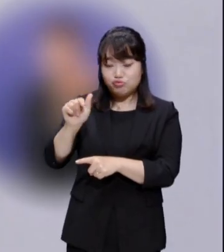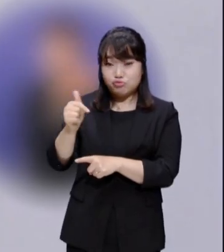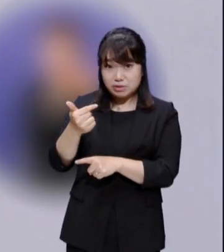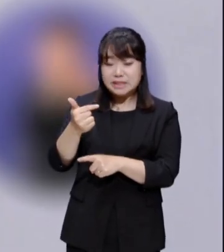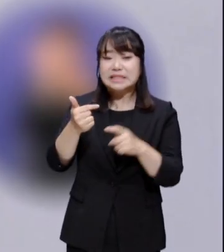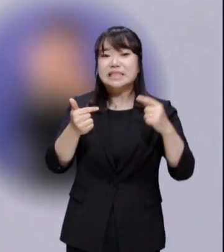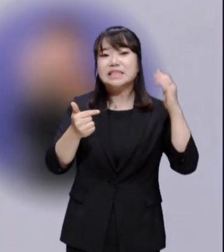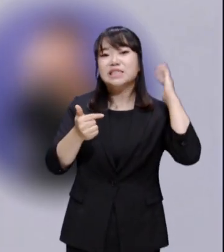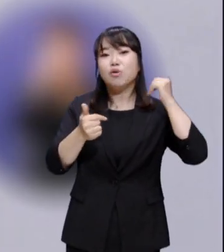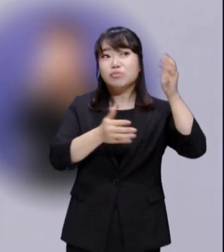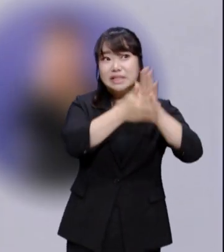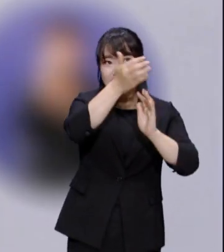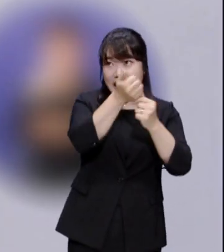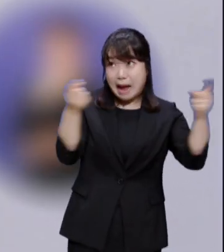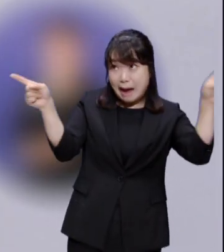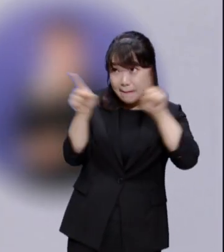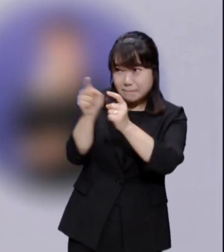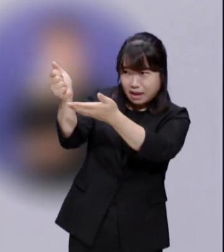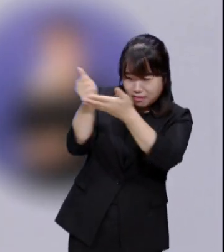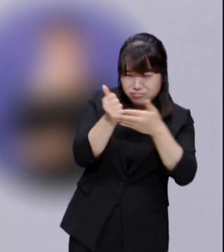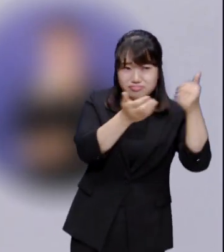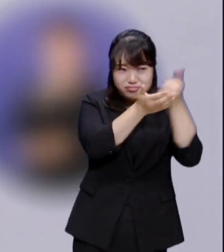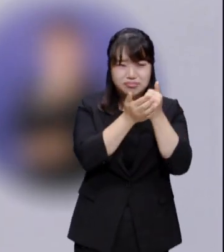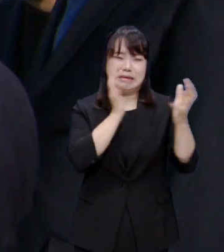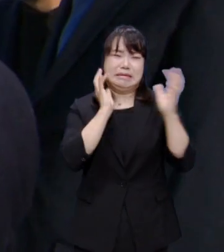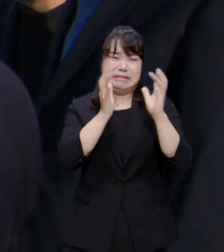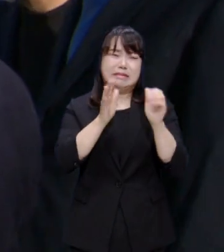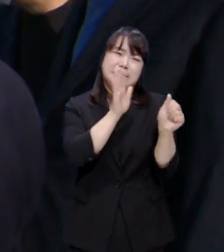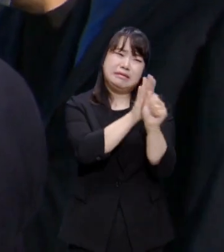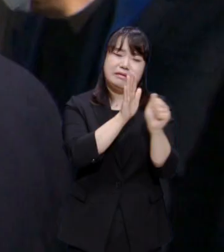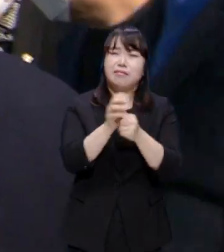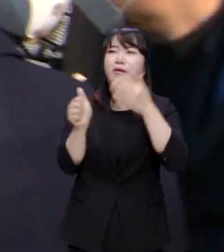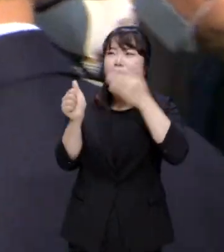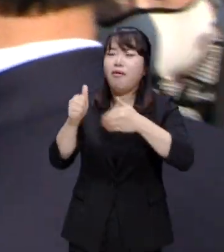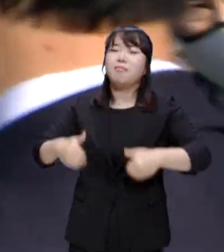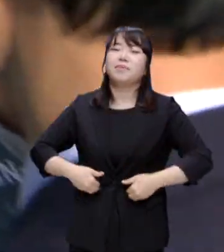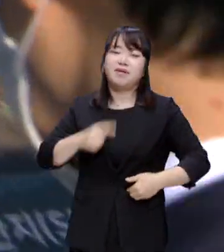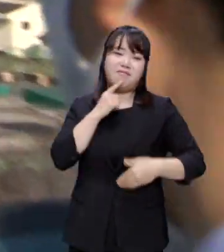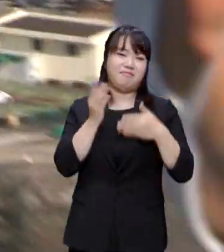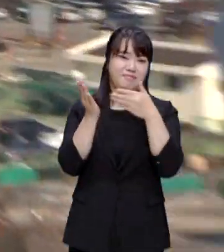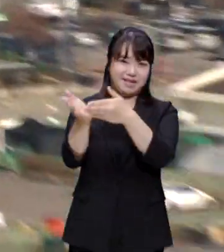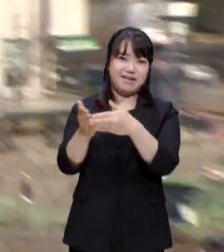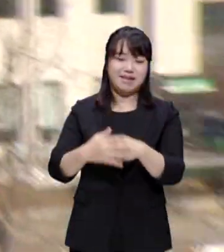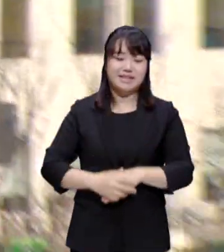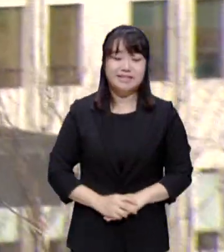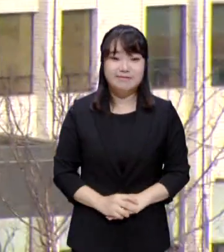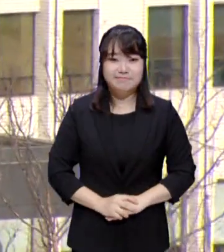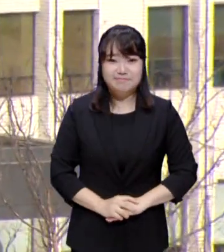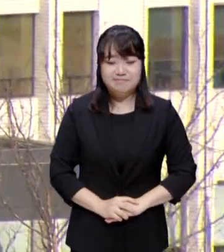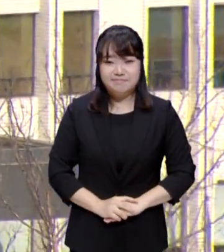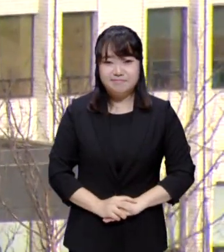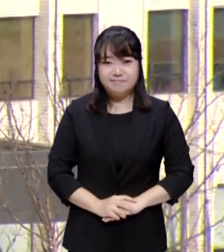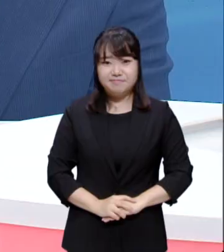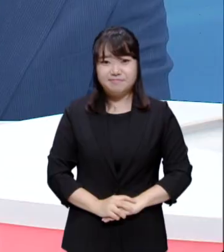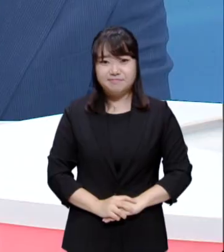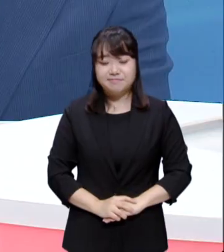시장과 정치적 대화에 직접 나서야 한다는 지적도 나오고 있습니다. BTV 뉴스